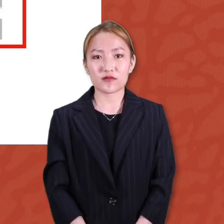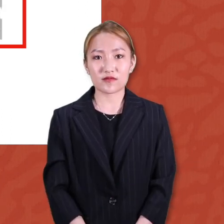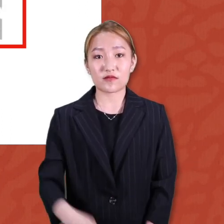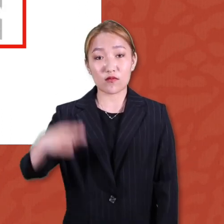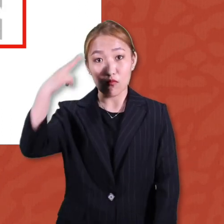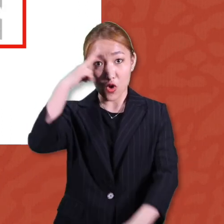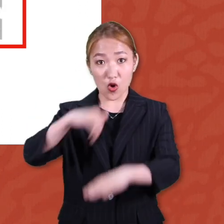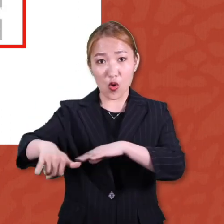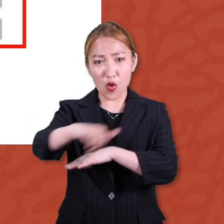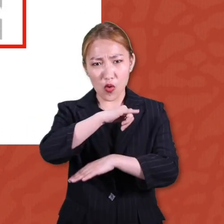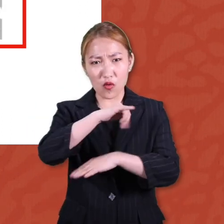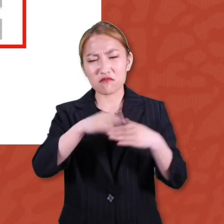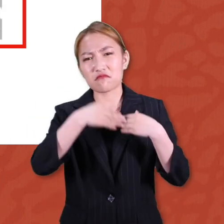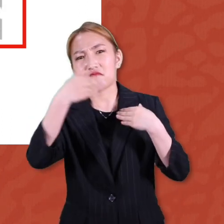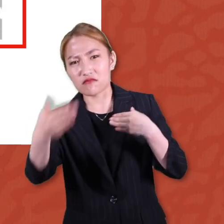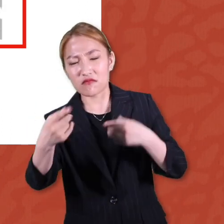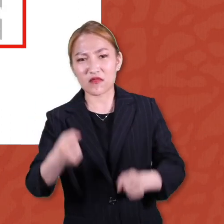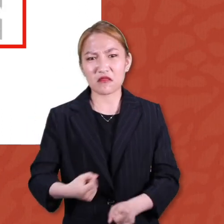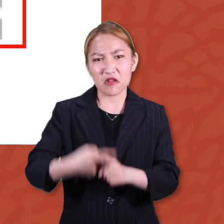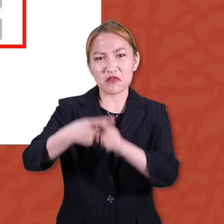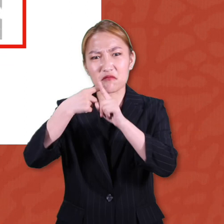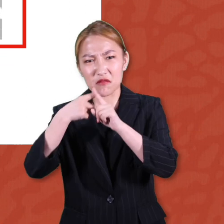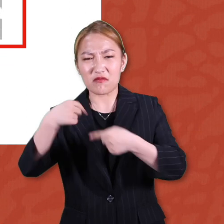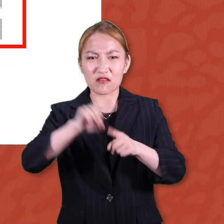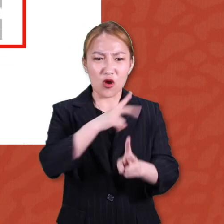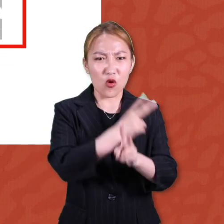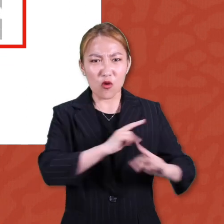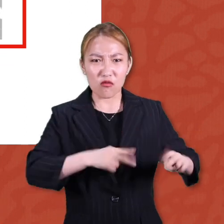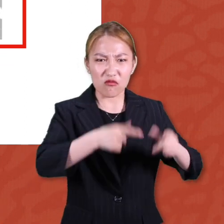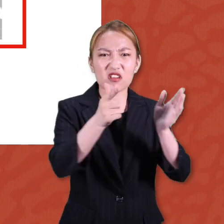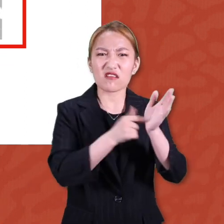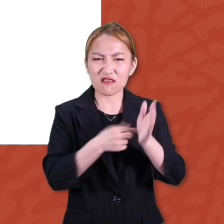Польш улс яагаад цаашдаа нэмэлт өөрчлөлт хийх хэрэгтэй байна вэ?